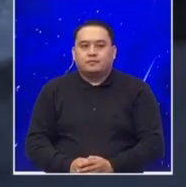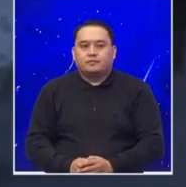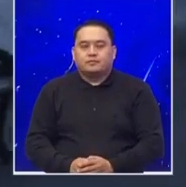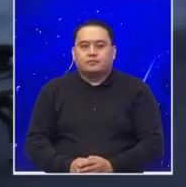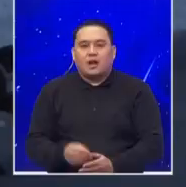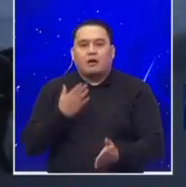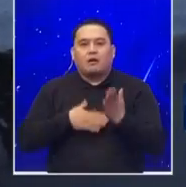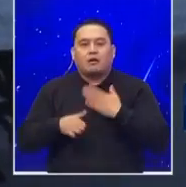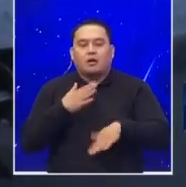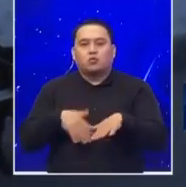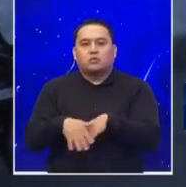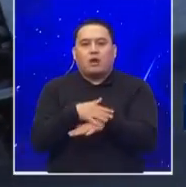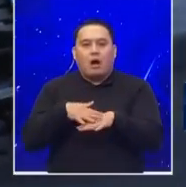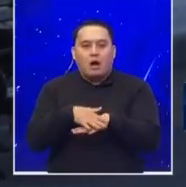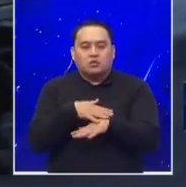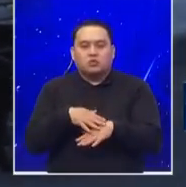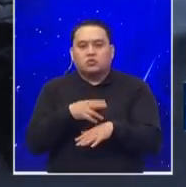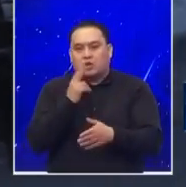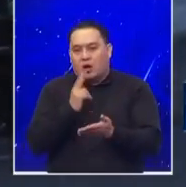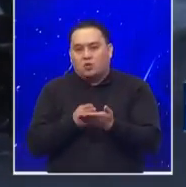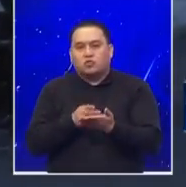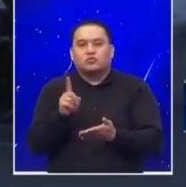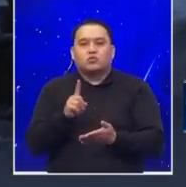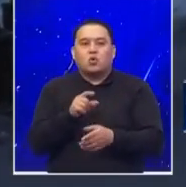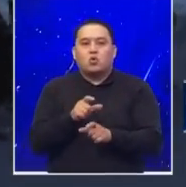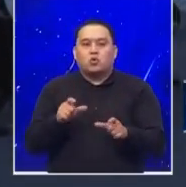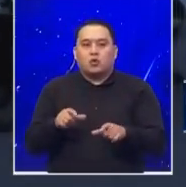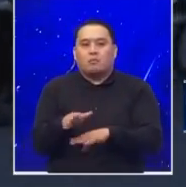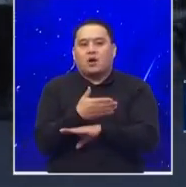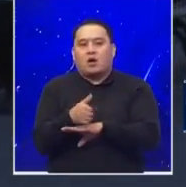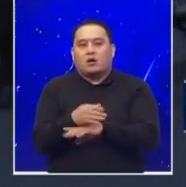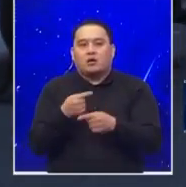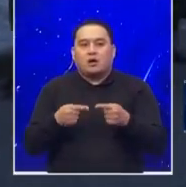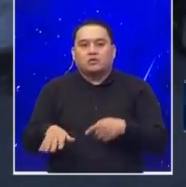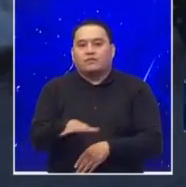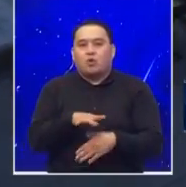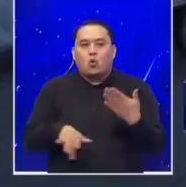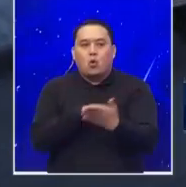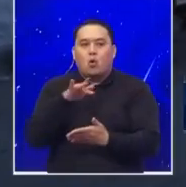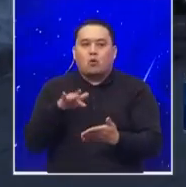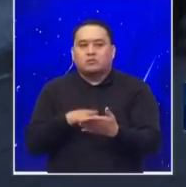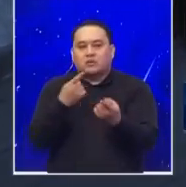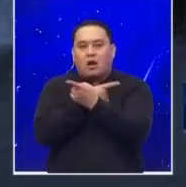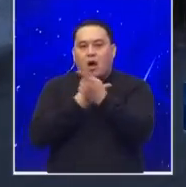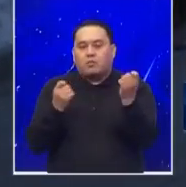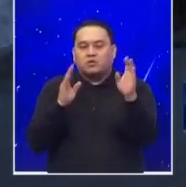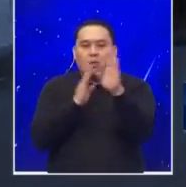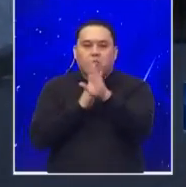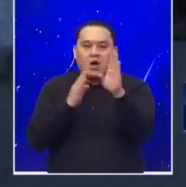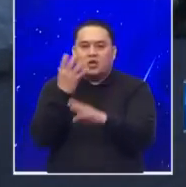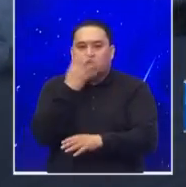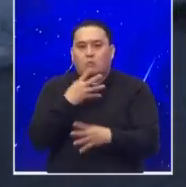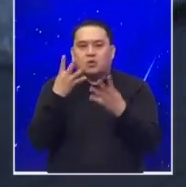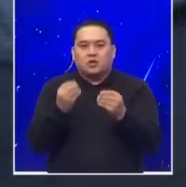оттепель радует население. Об этом можно судить по тому, сколько людей вышли на прогулку в разных частях города. По сообщениям Казгидромета, теплые